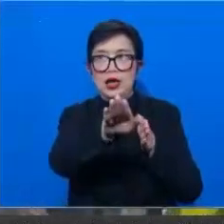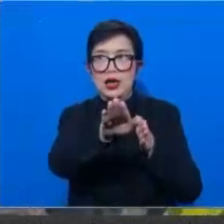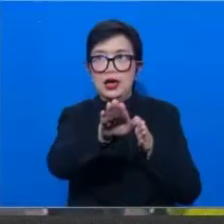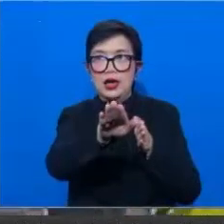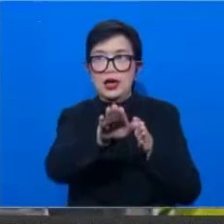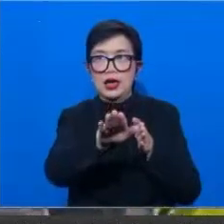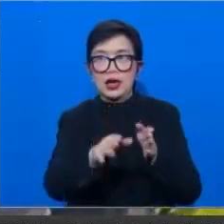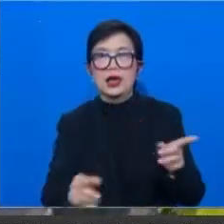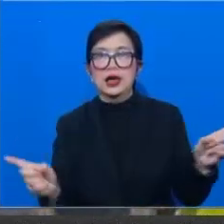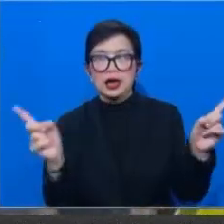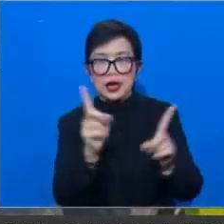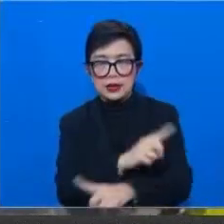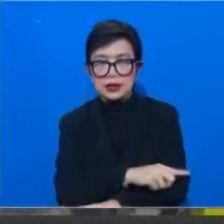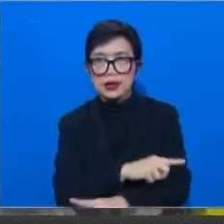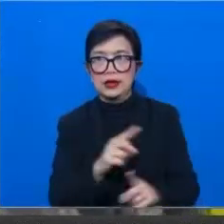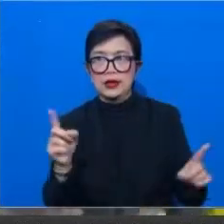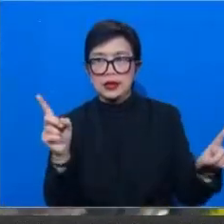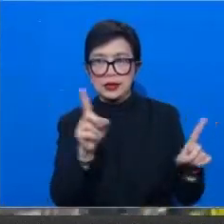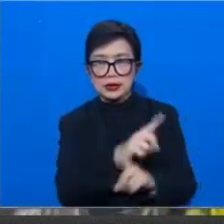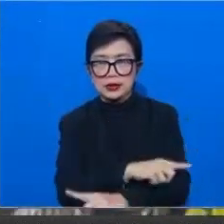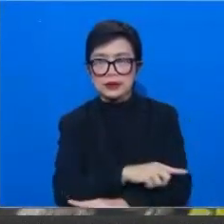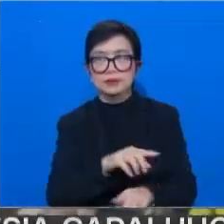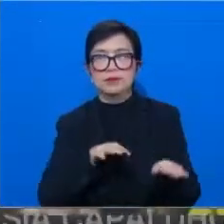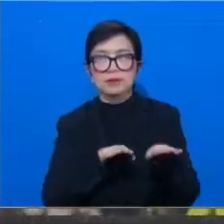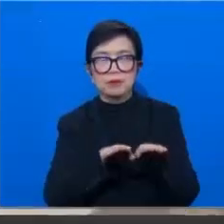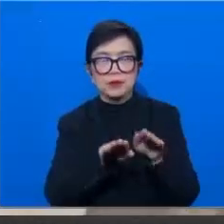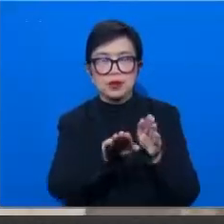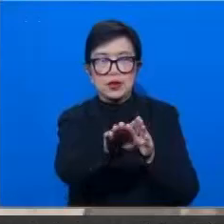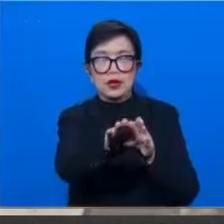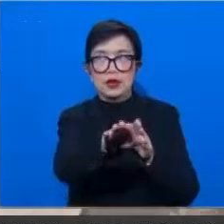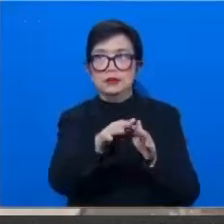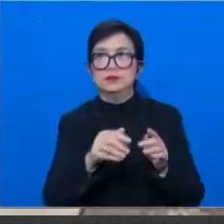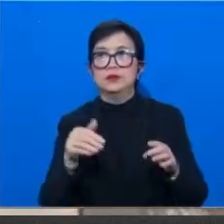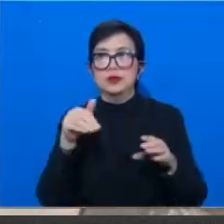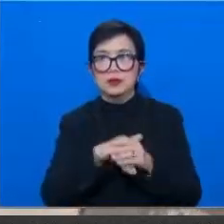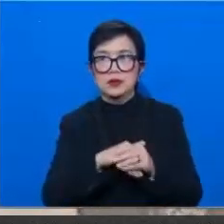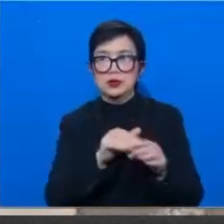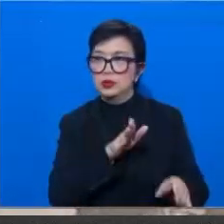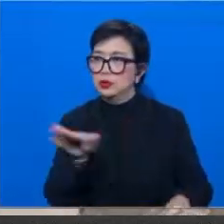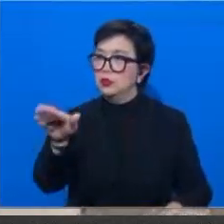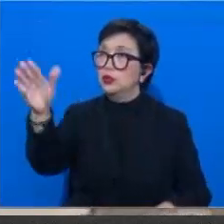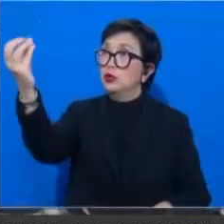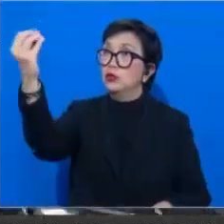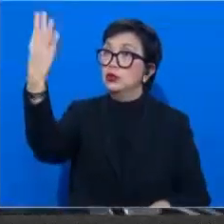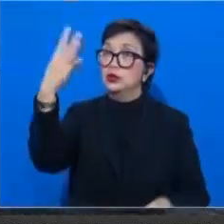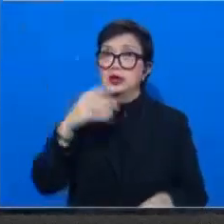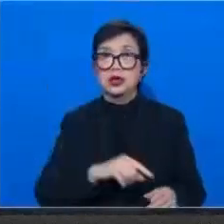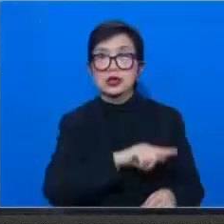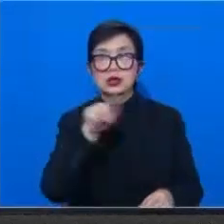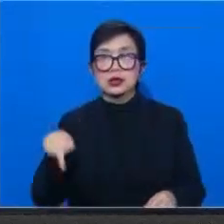bergiliran. Petugas mencatat lebih dari 10.000 kendaraan masuk wilayah Puncak sejak dini hari hingga pukul 7